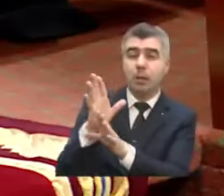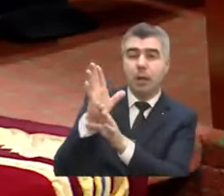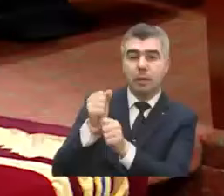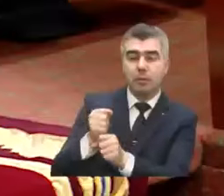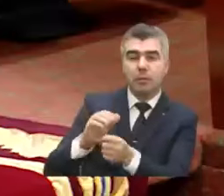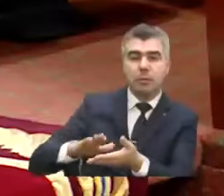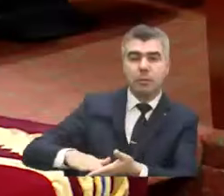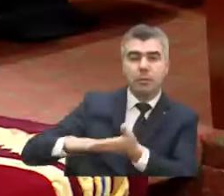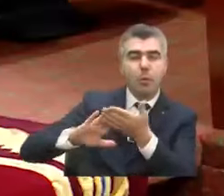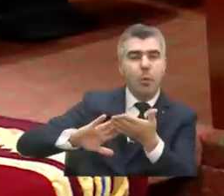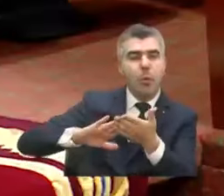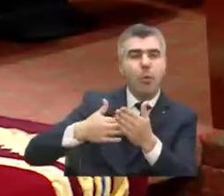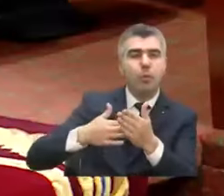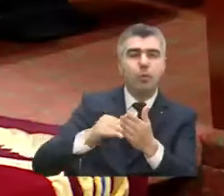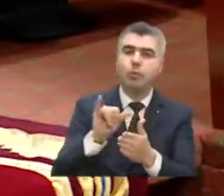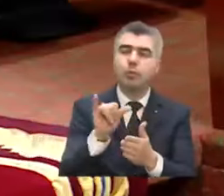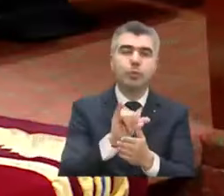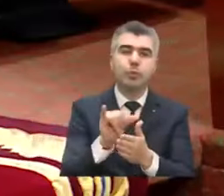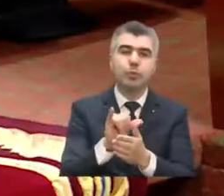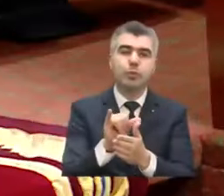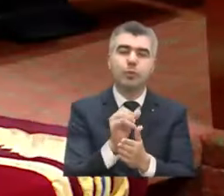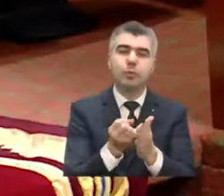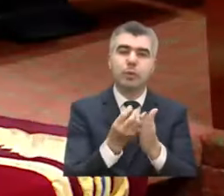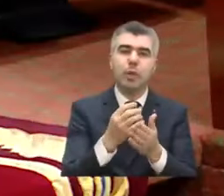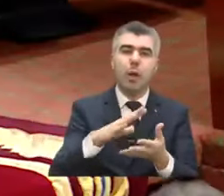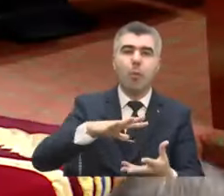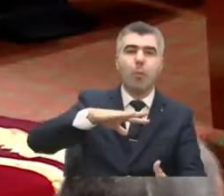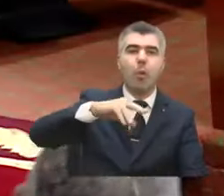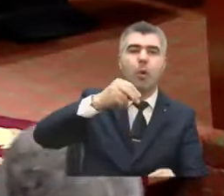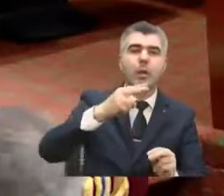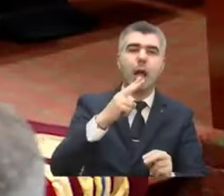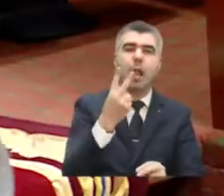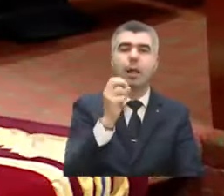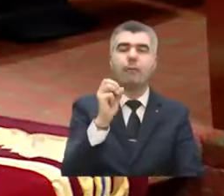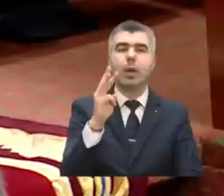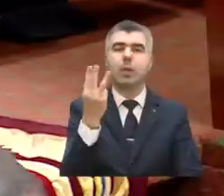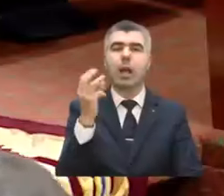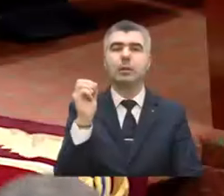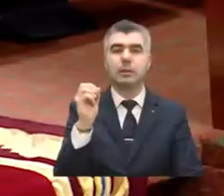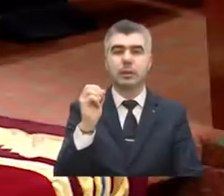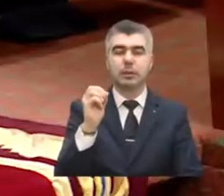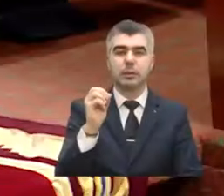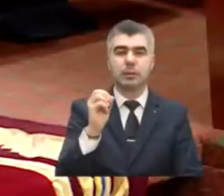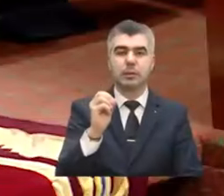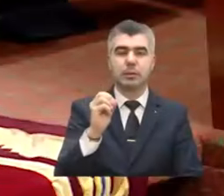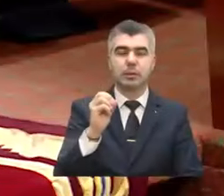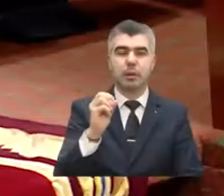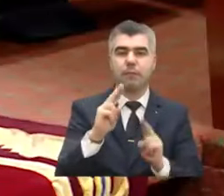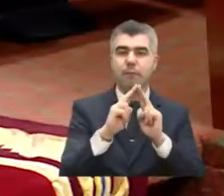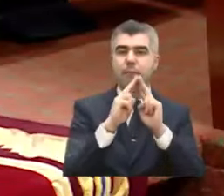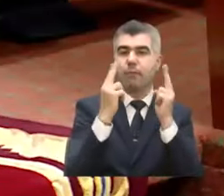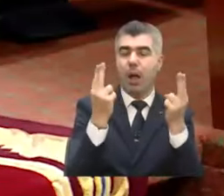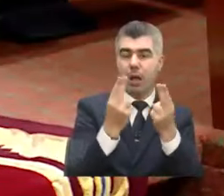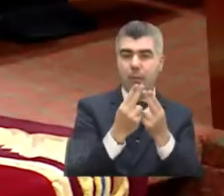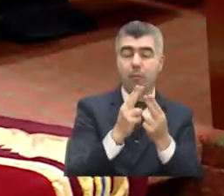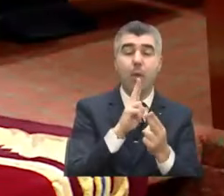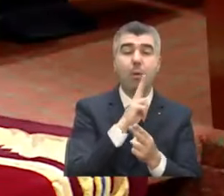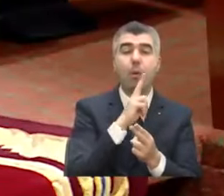ينتظر المغاربة جميعا، وهو مونديال 2030 كأس العالم، اللي بطبيعة الحال مجند له